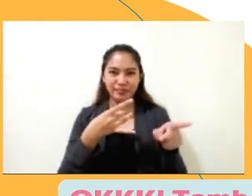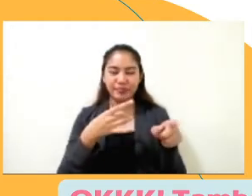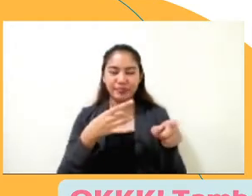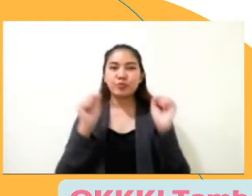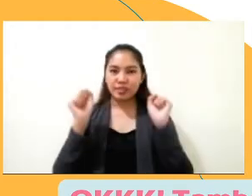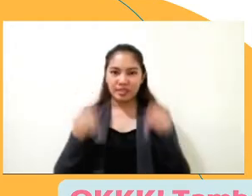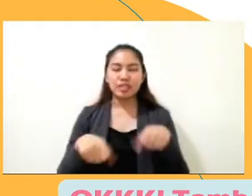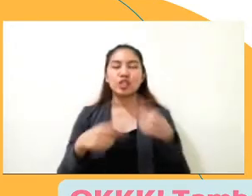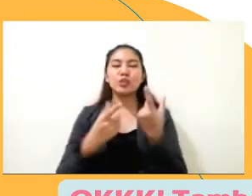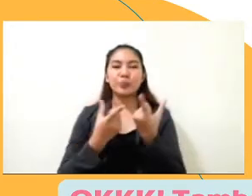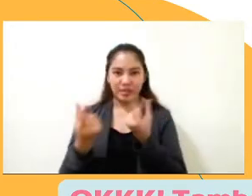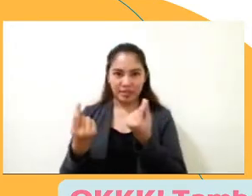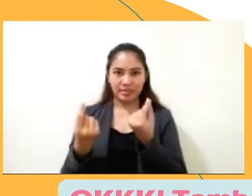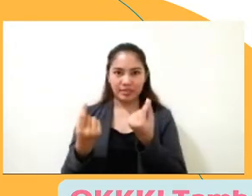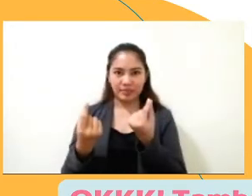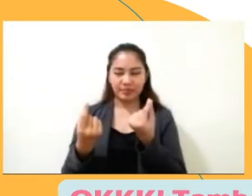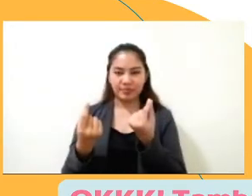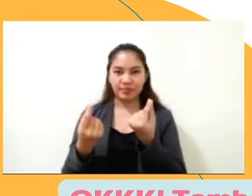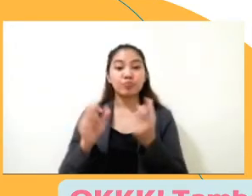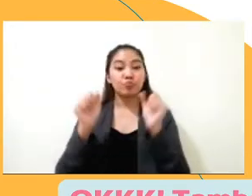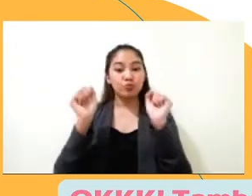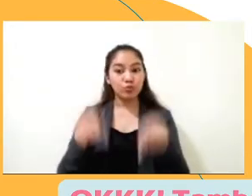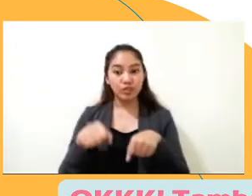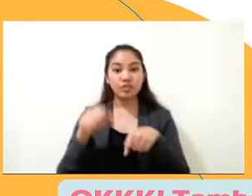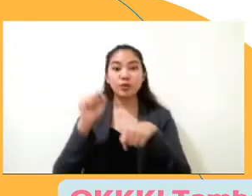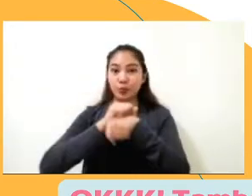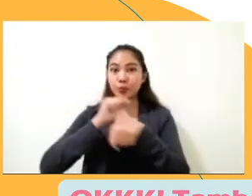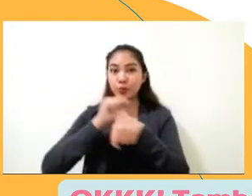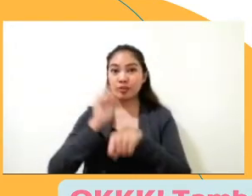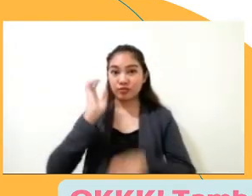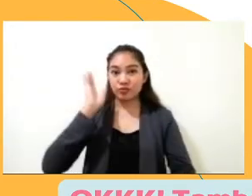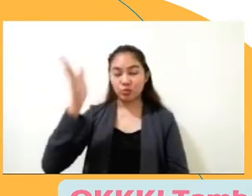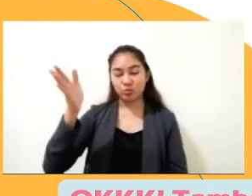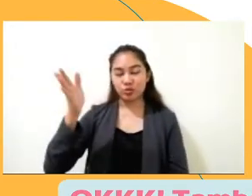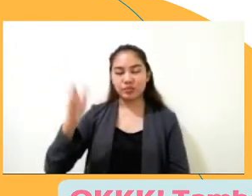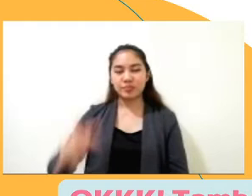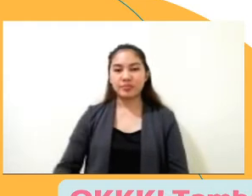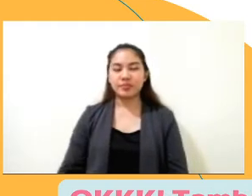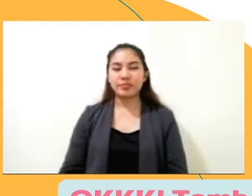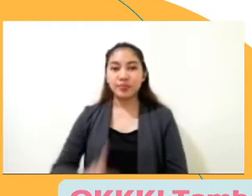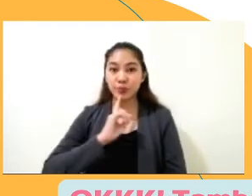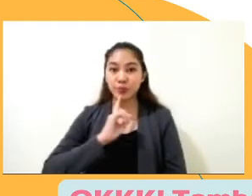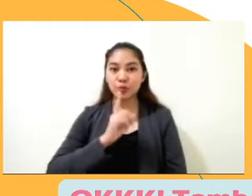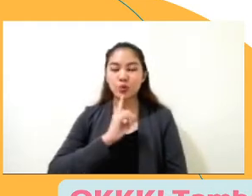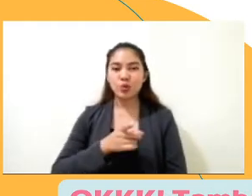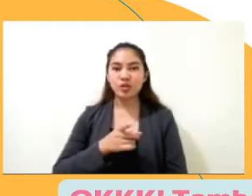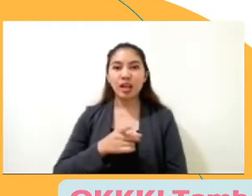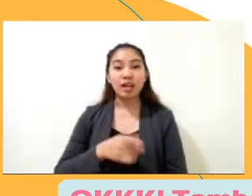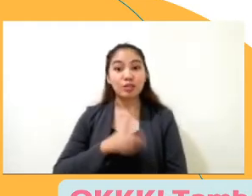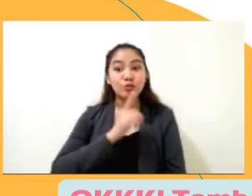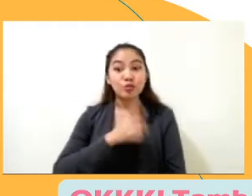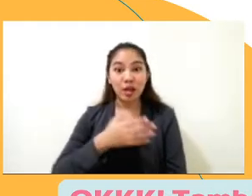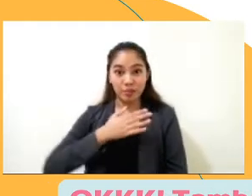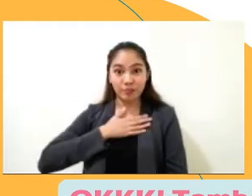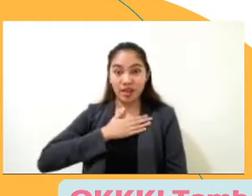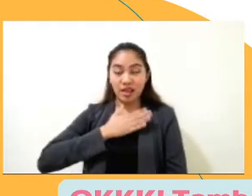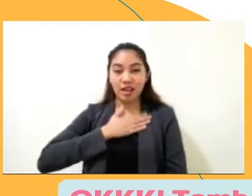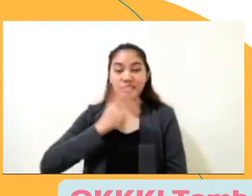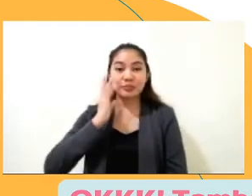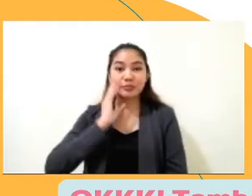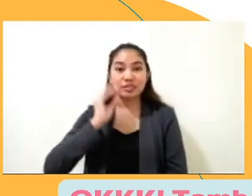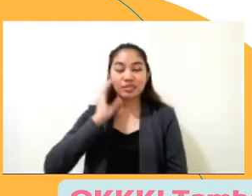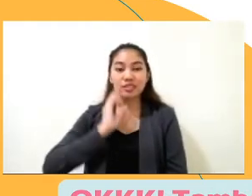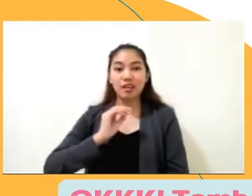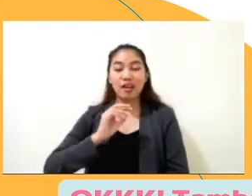palang gawin na ano to, na profession to in the future. No? Sa totoo lang, ganyan ko rin na-discover yung sarili